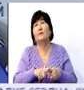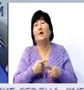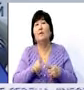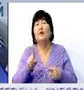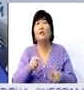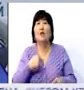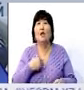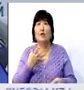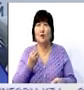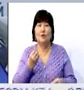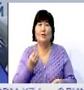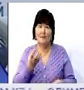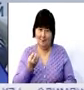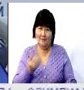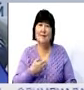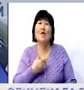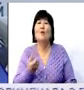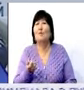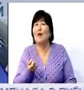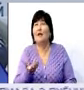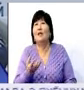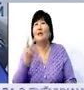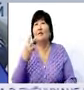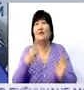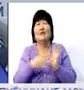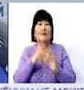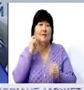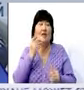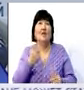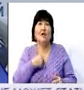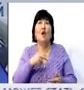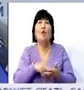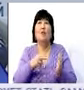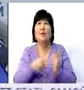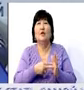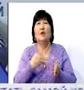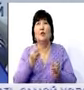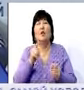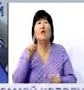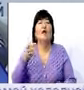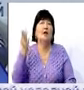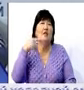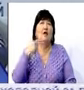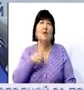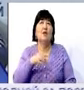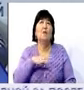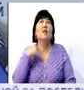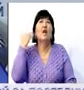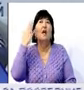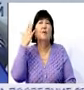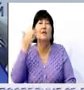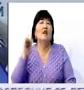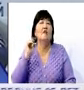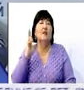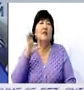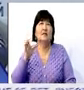потому что, наверное, я еще не наелся, еще мало, ну, как бы, 29 лет. А я планировал же, помните, еще тогда я говорил, у меня была такая мечта фикс,